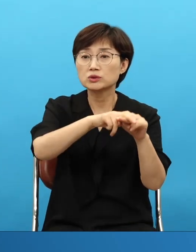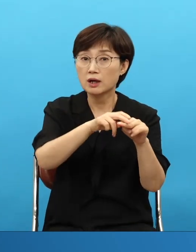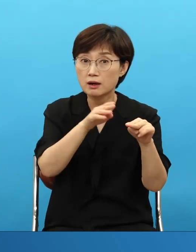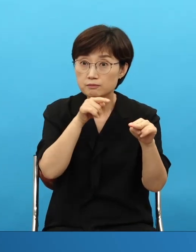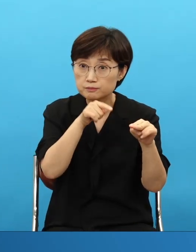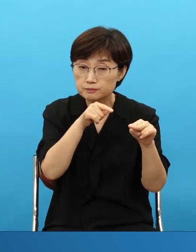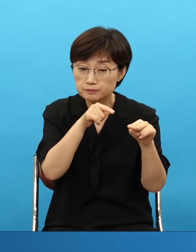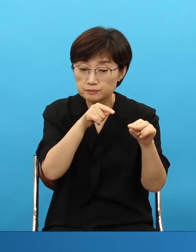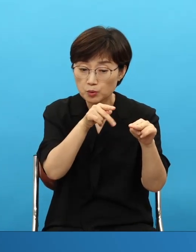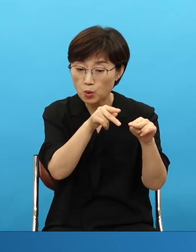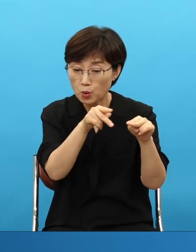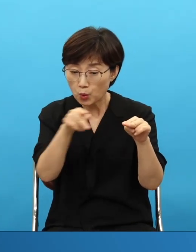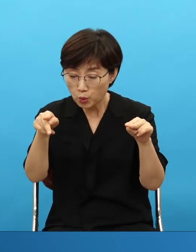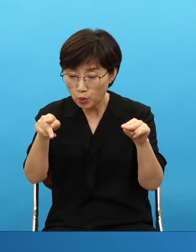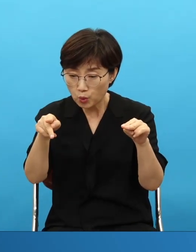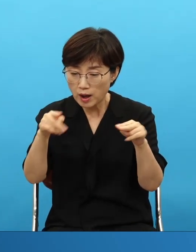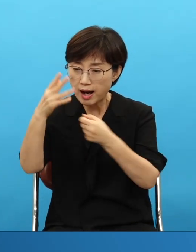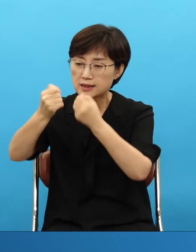이랬어요.